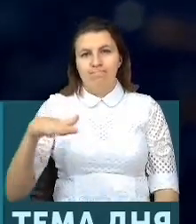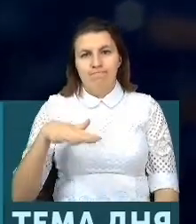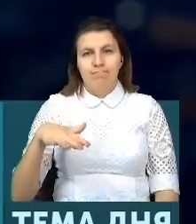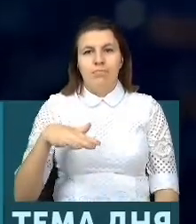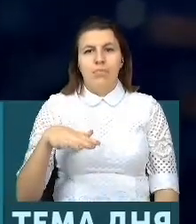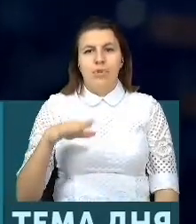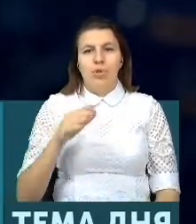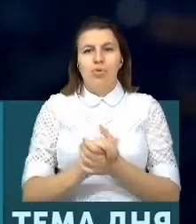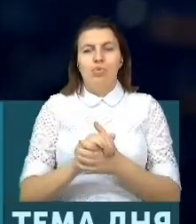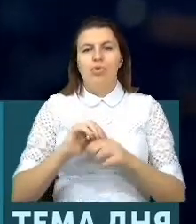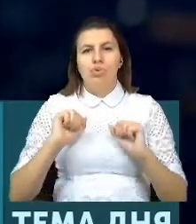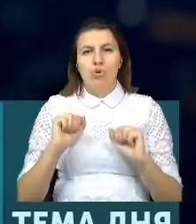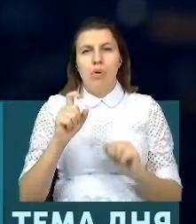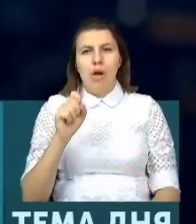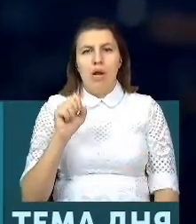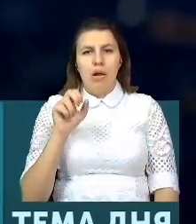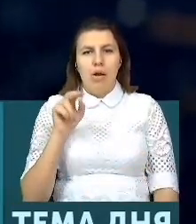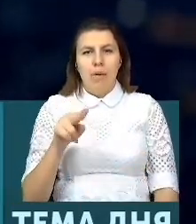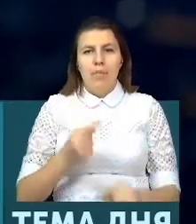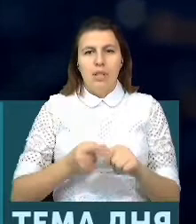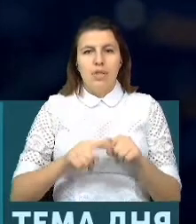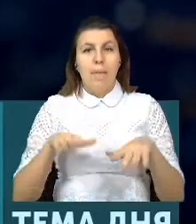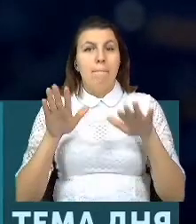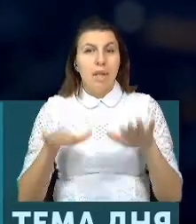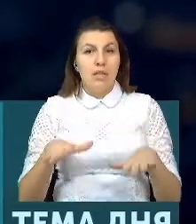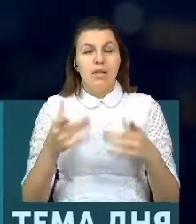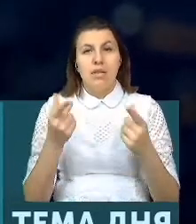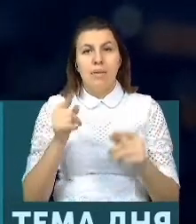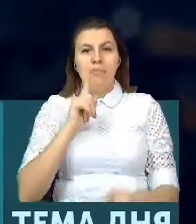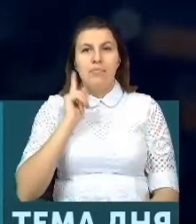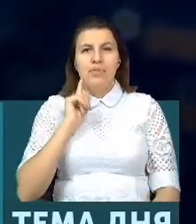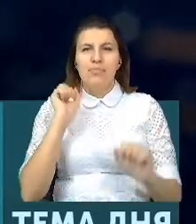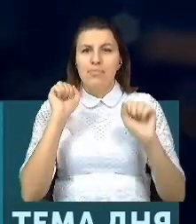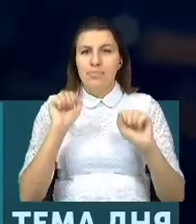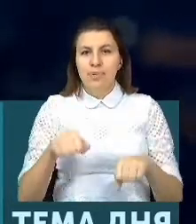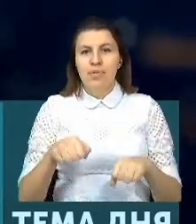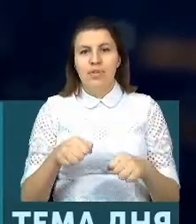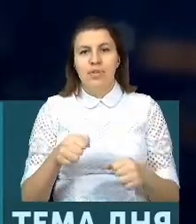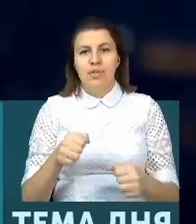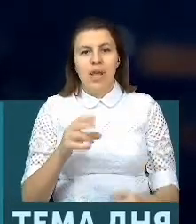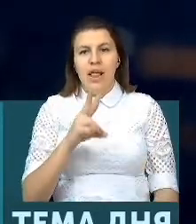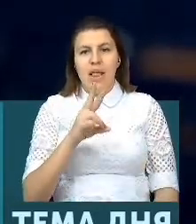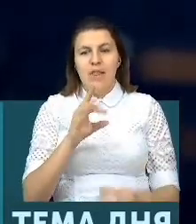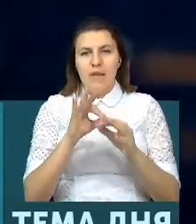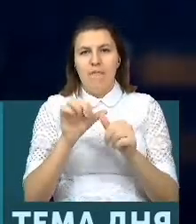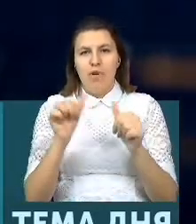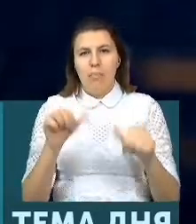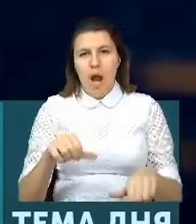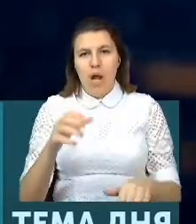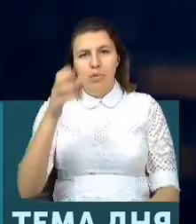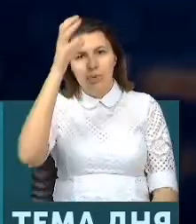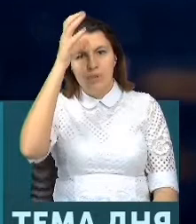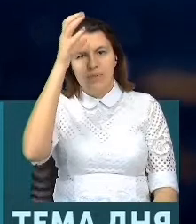Це місце, де молодь може отримувати неформальну освіту. Там проводили різні